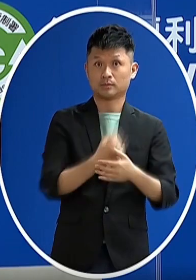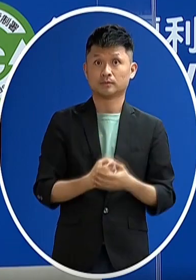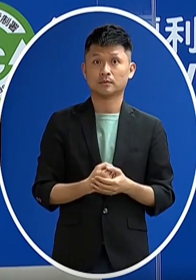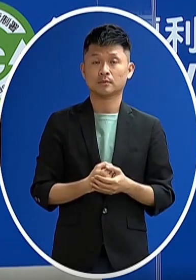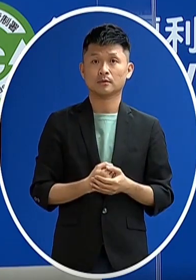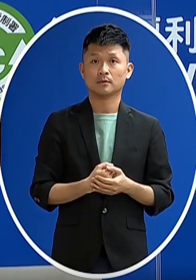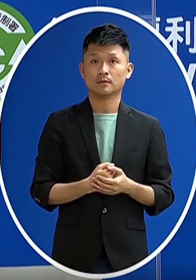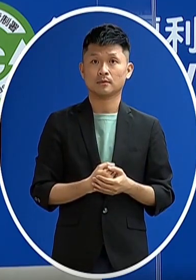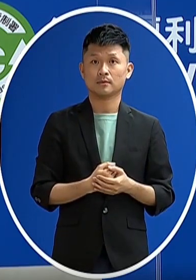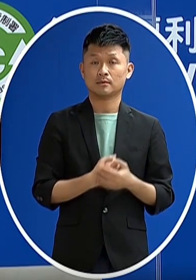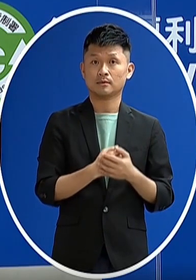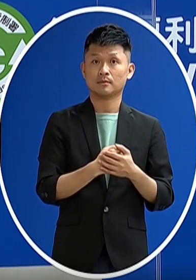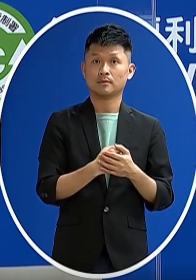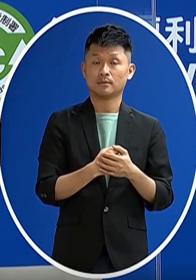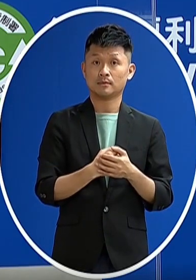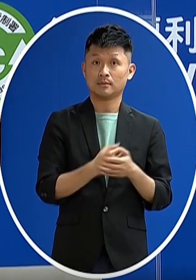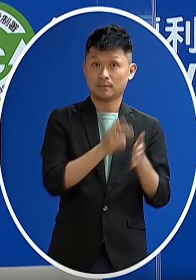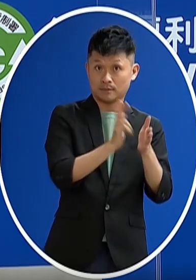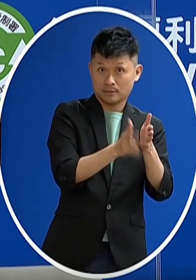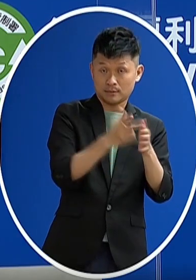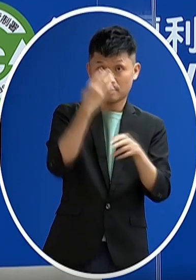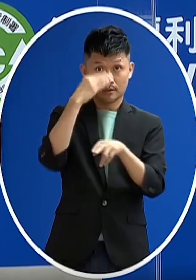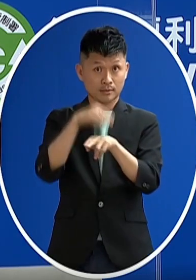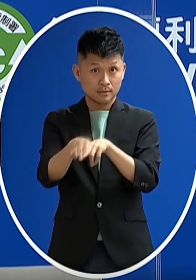那双铁